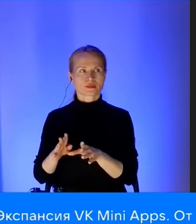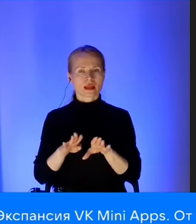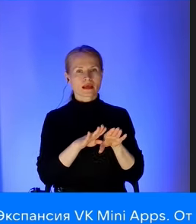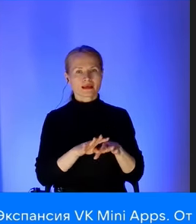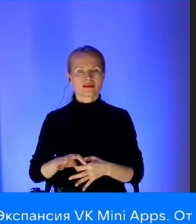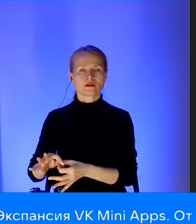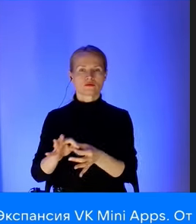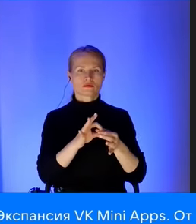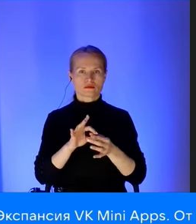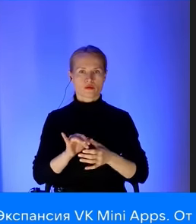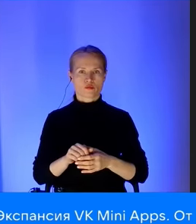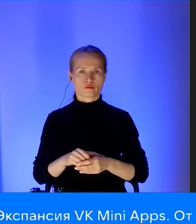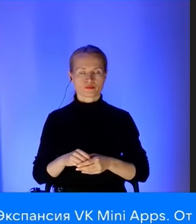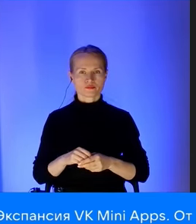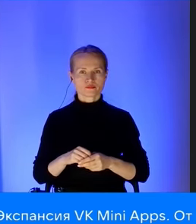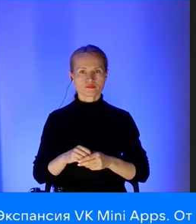единую систему.